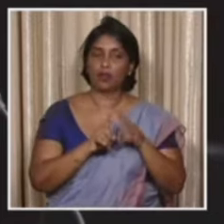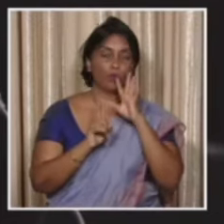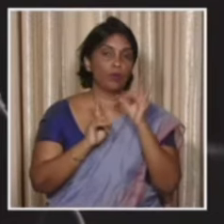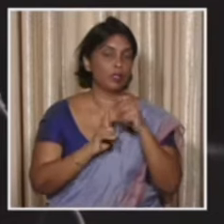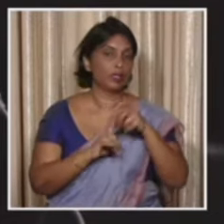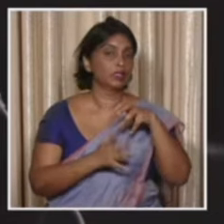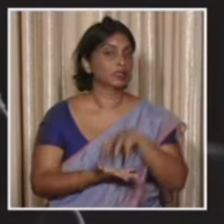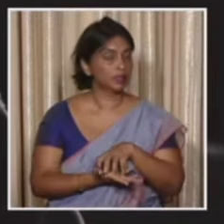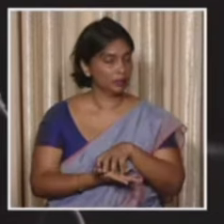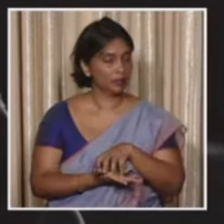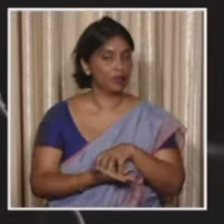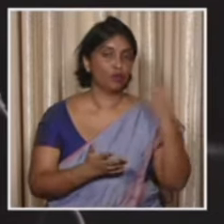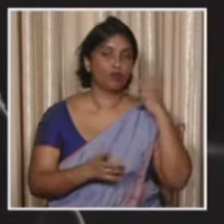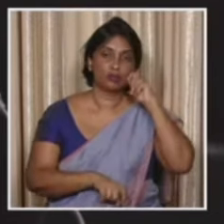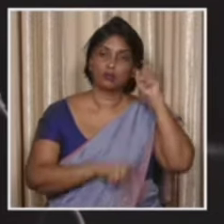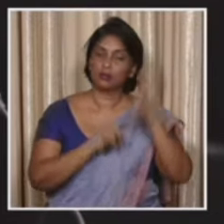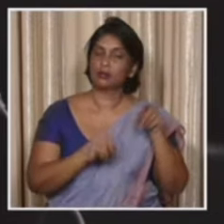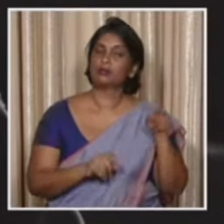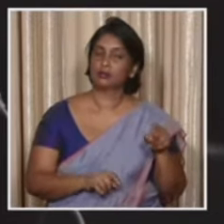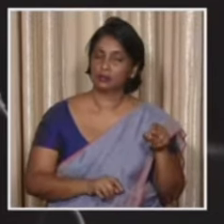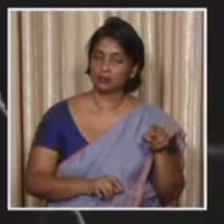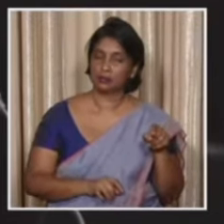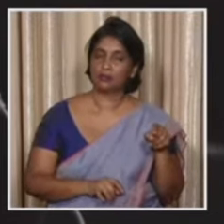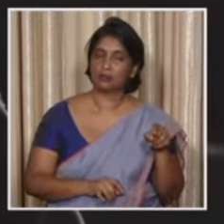புத்தலம திஸ்டிக்க முஸ்லீம் ஜனதாவ